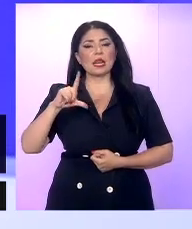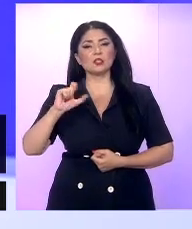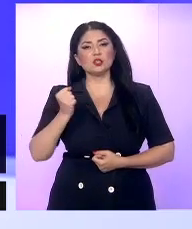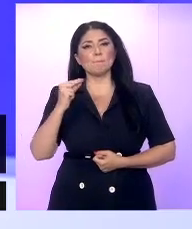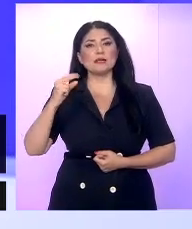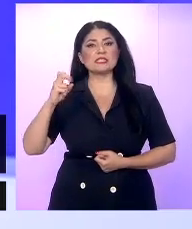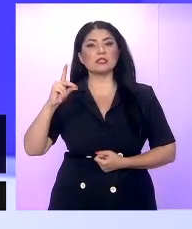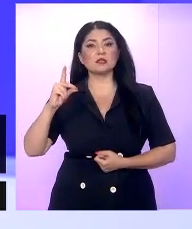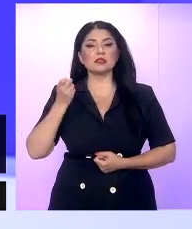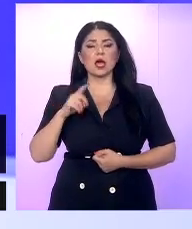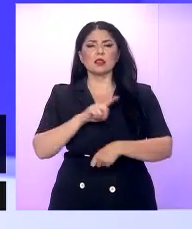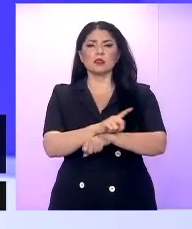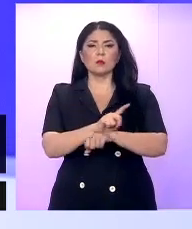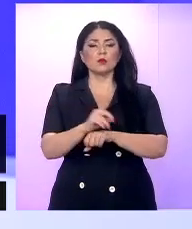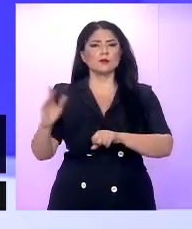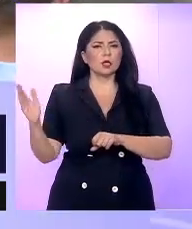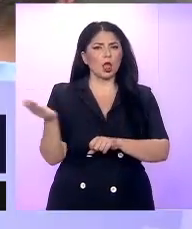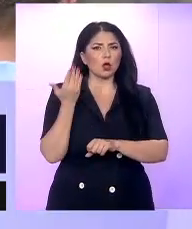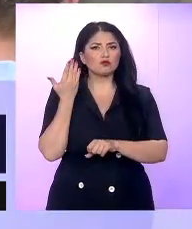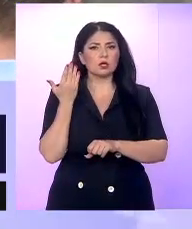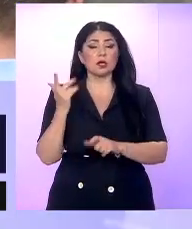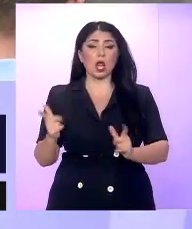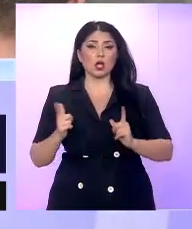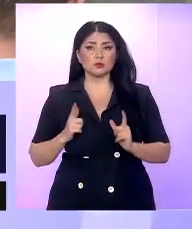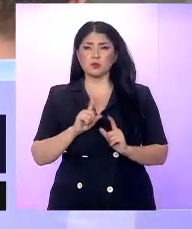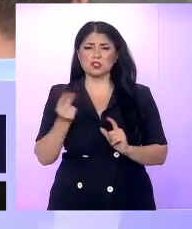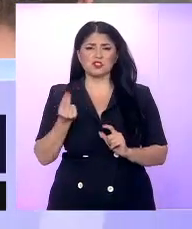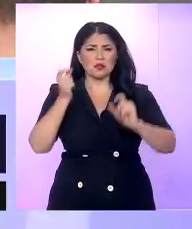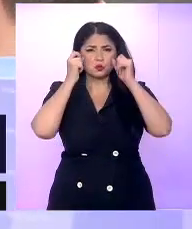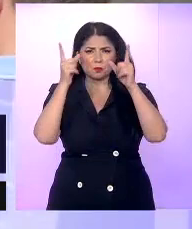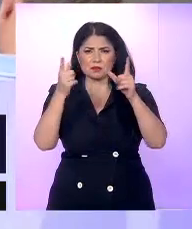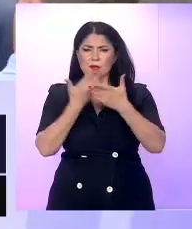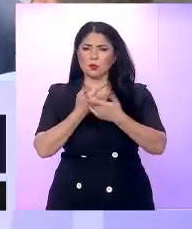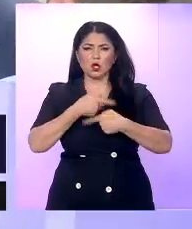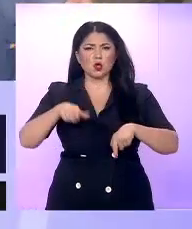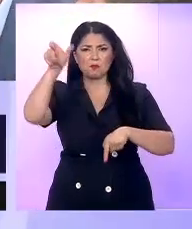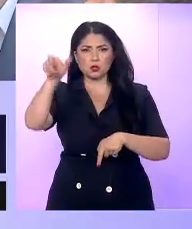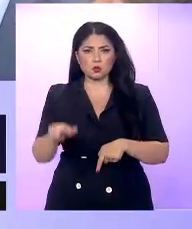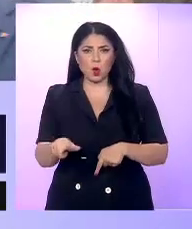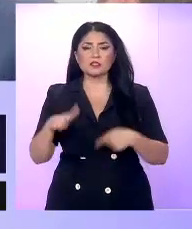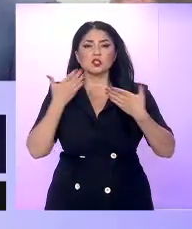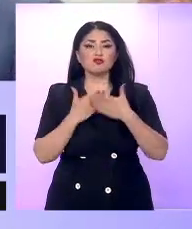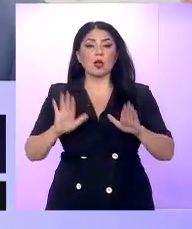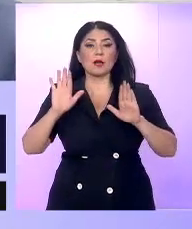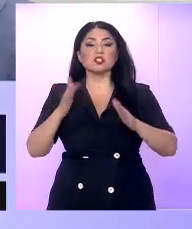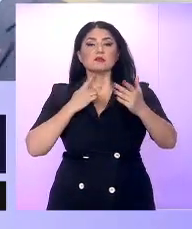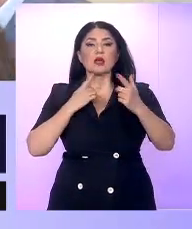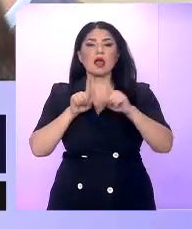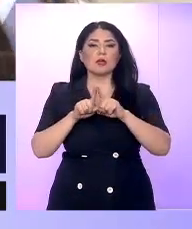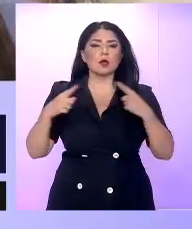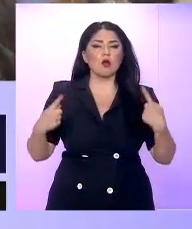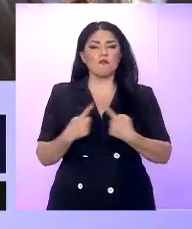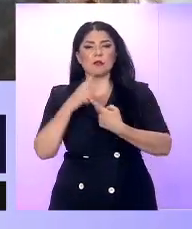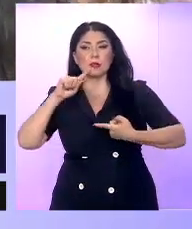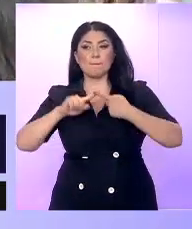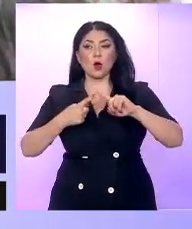PSD. Însă, cu cât trece timpul, ne așteptăm, și nu cred că e o surpriză pentru nimeni, să înceapă aceste meciuri politice. De